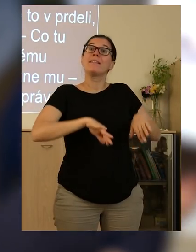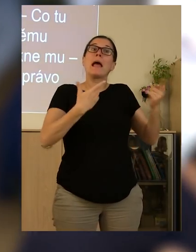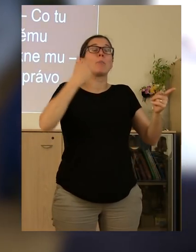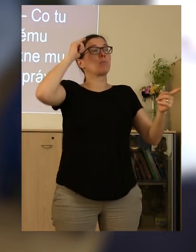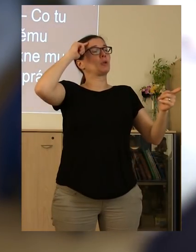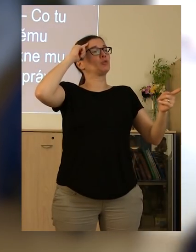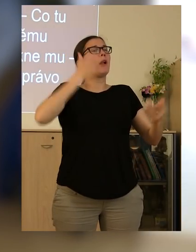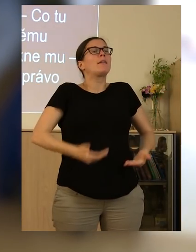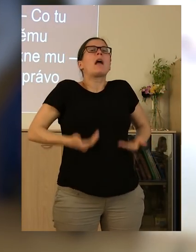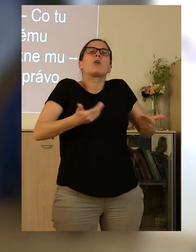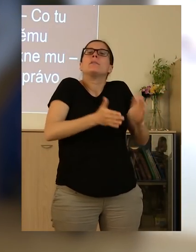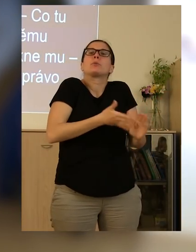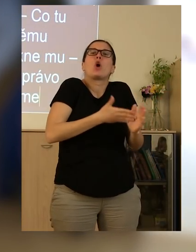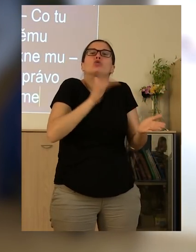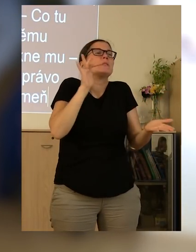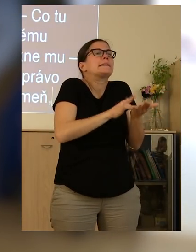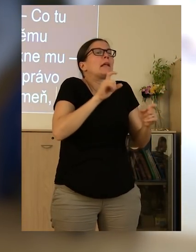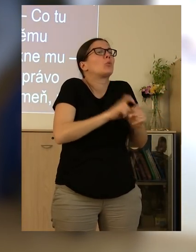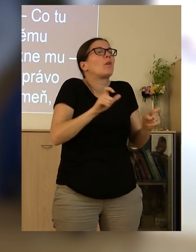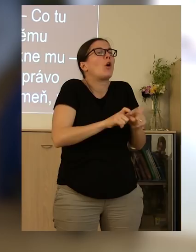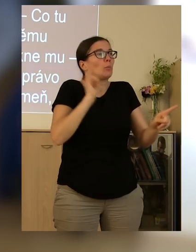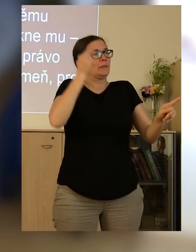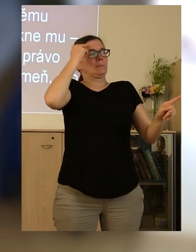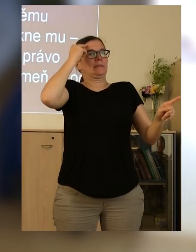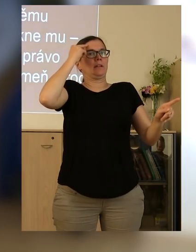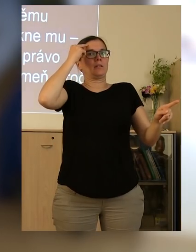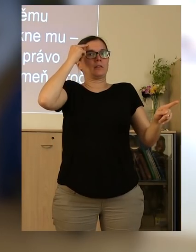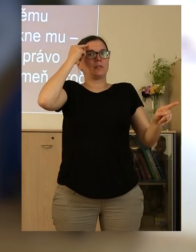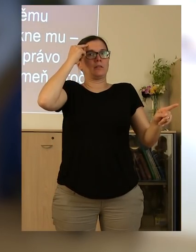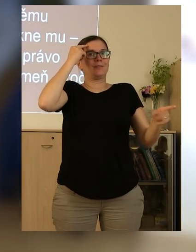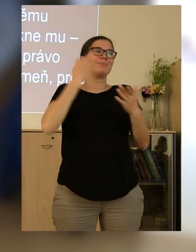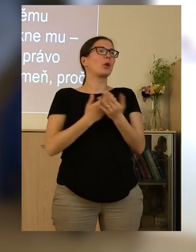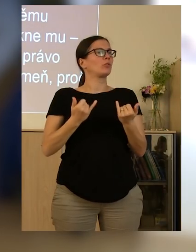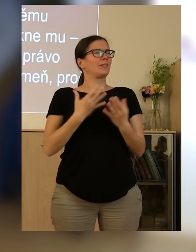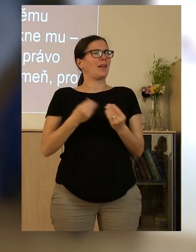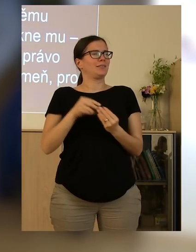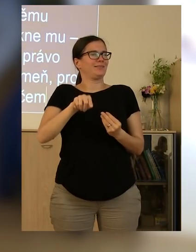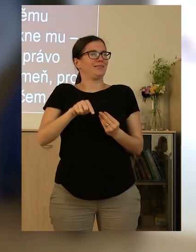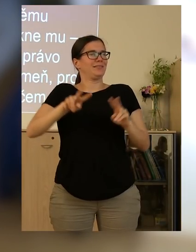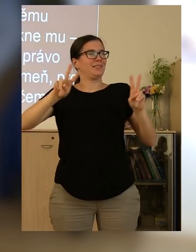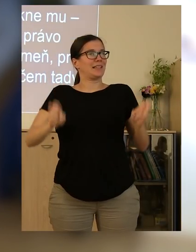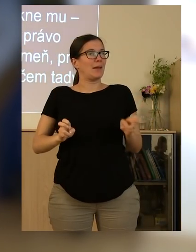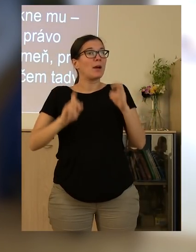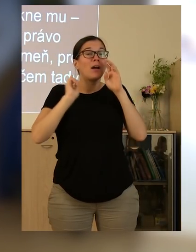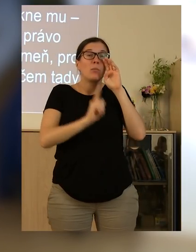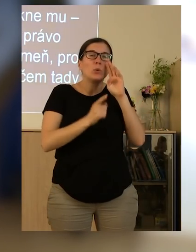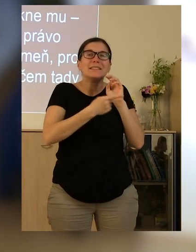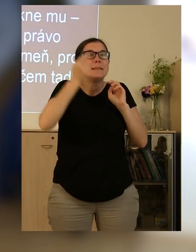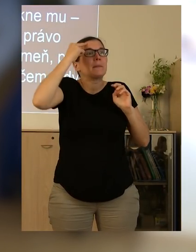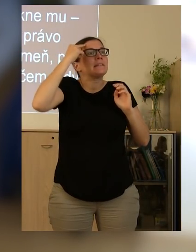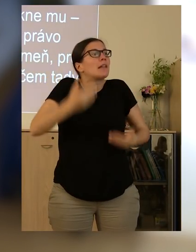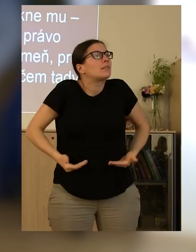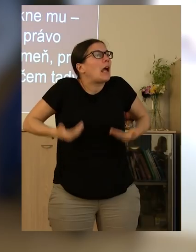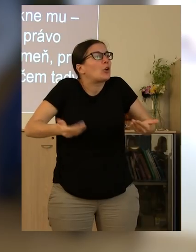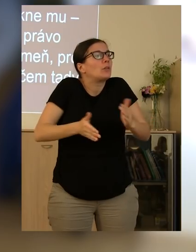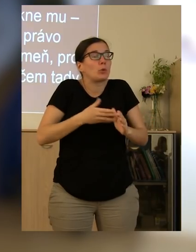narodil. To je to, o čem tady mluvíme. Nebo si vzpomeň, proč ses narodil. A tak